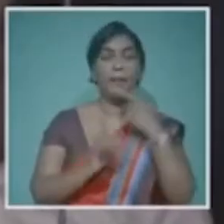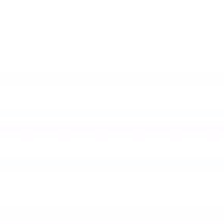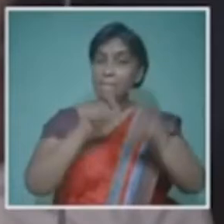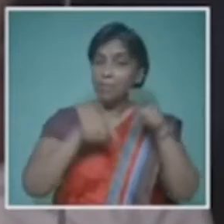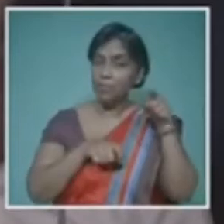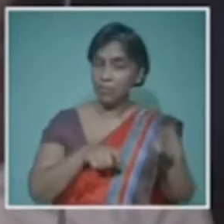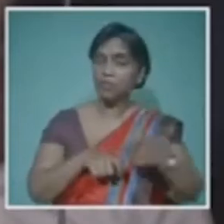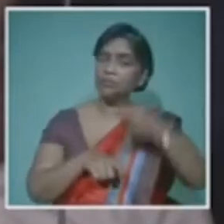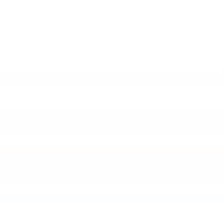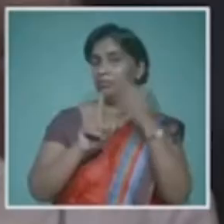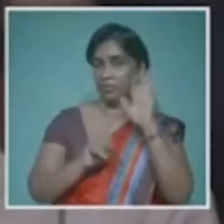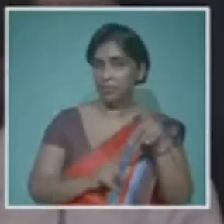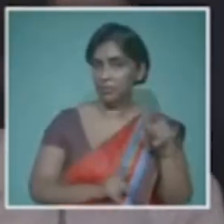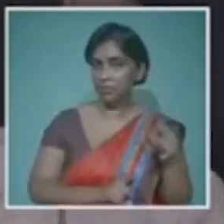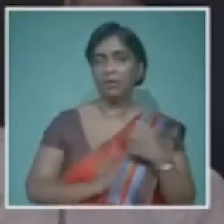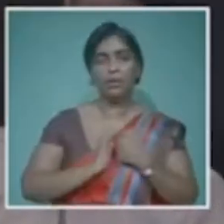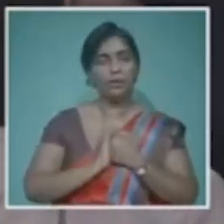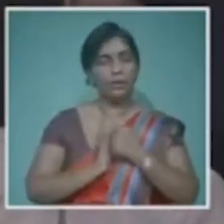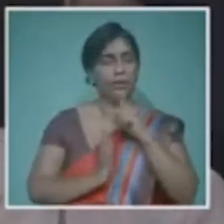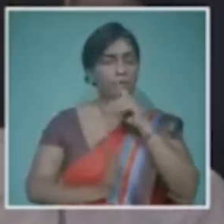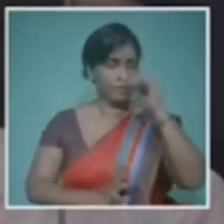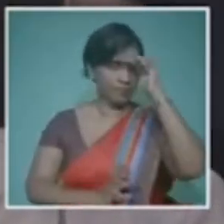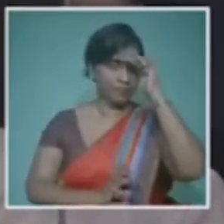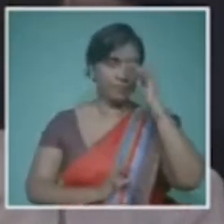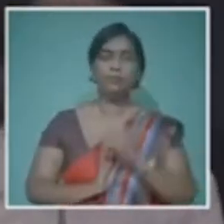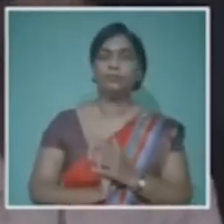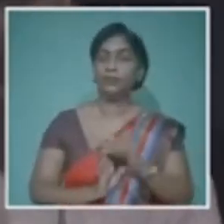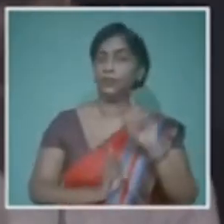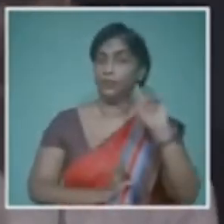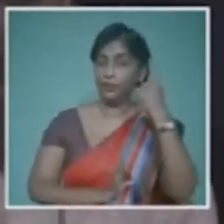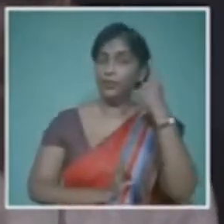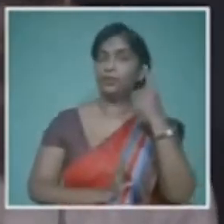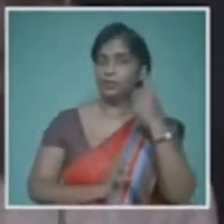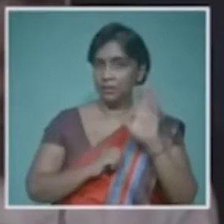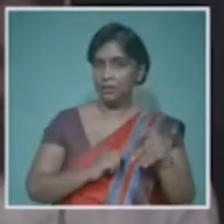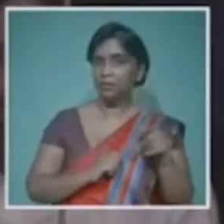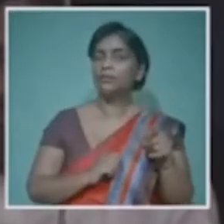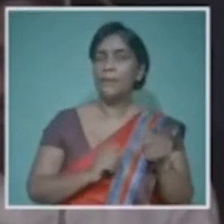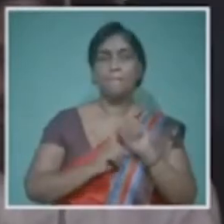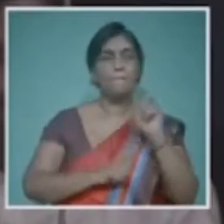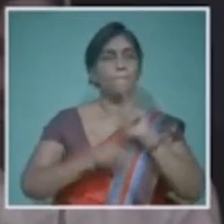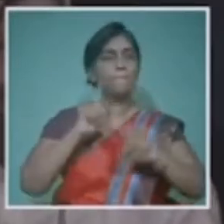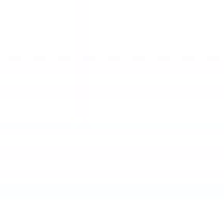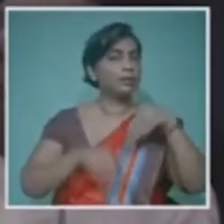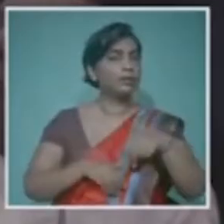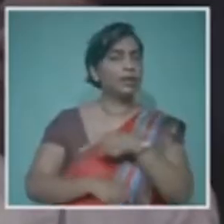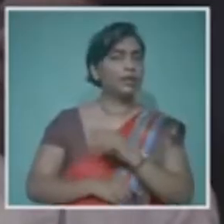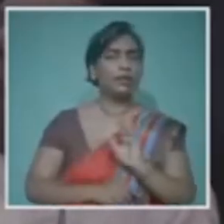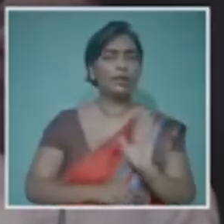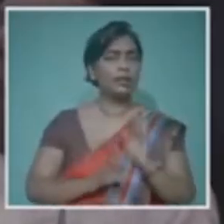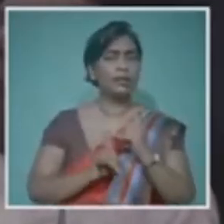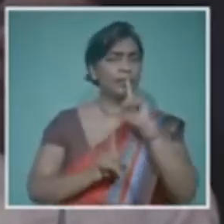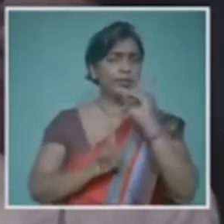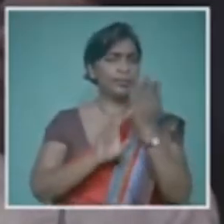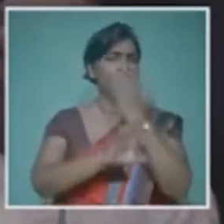ජනතාවට අනිවාර්යෙන් ලබා දිය යුතුයි. ගරු කතානායකතුමනි, ඉස්සෙල්ලම පැවැත්වෙන්නේ පාර්ලිමේන්තු මැතිවරණය නෙවෙයි. ඊට ඉස්සෙල්ලා